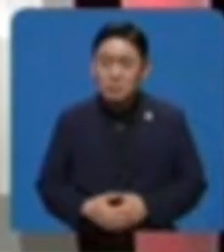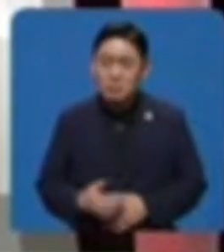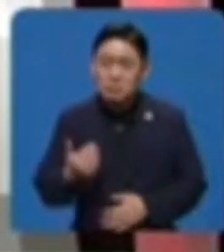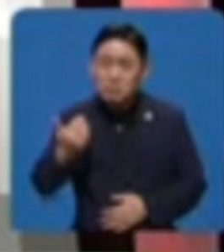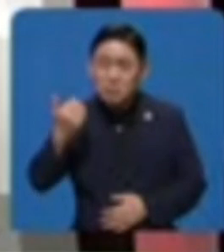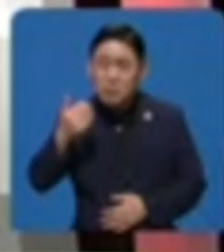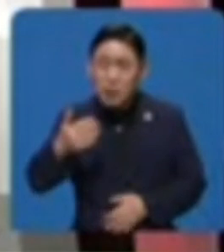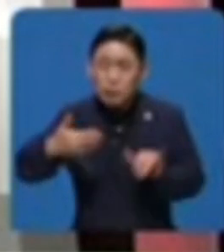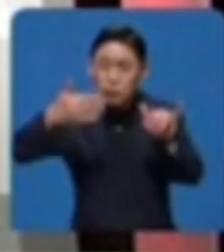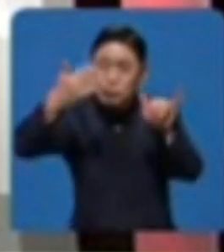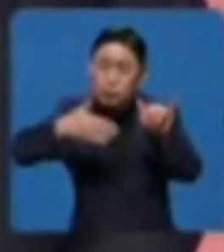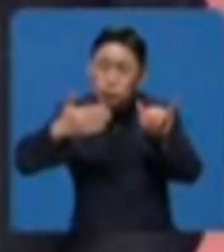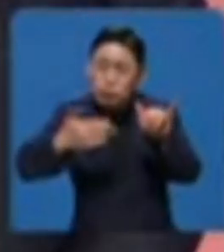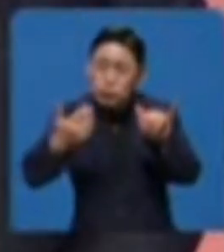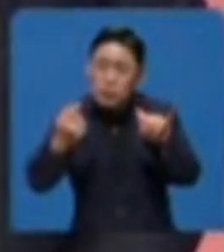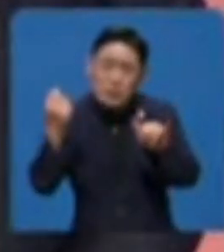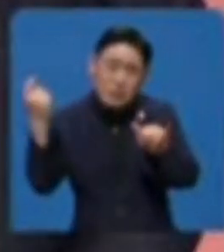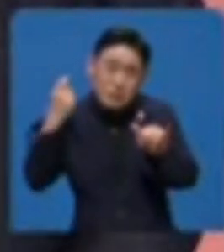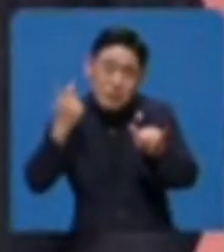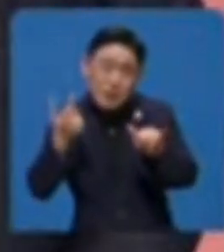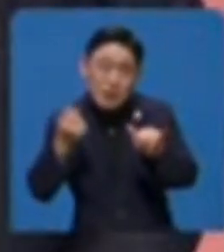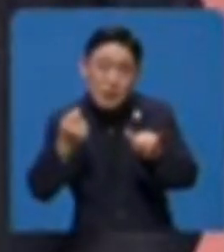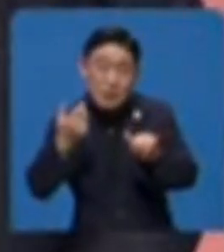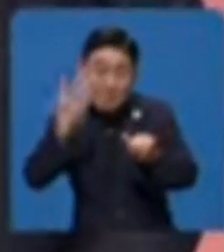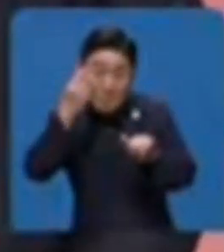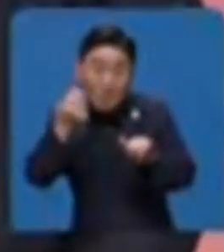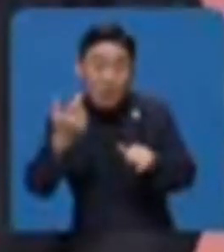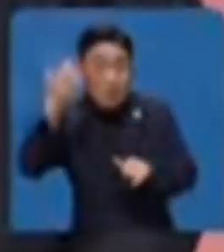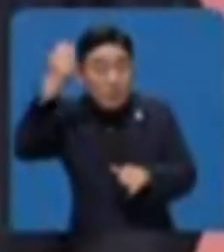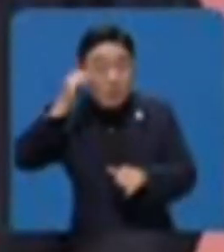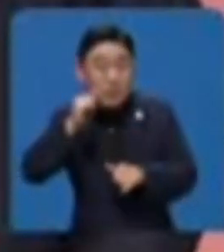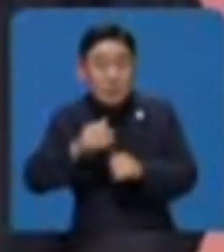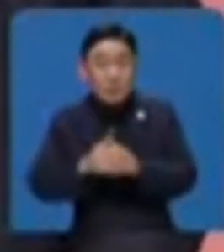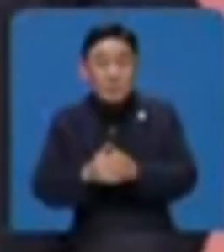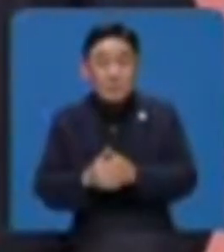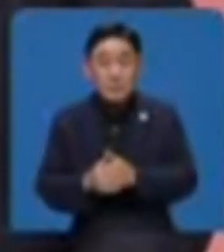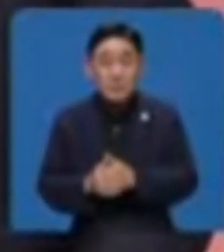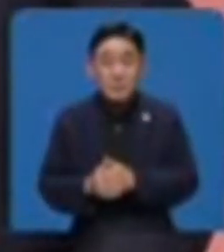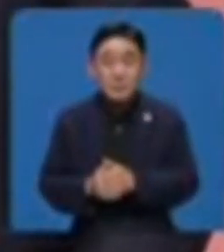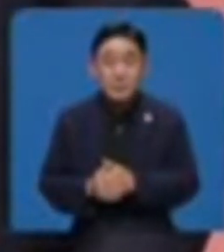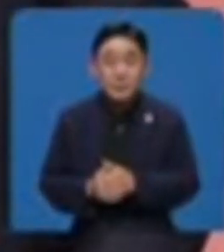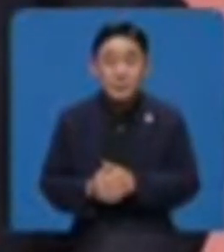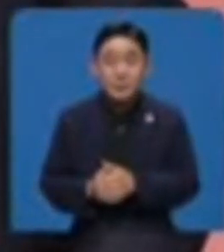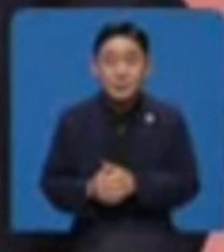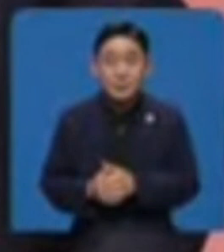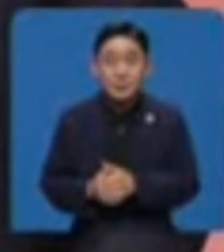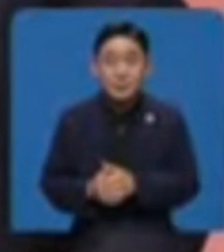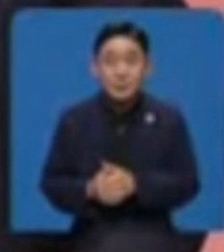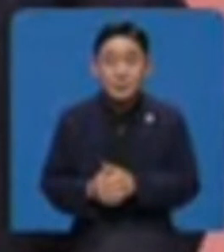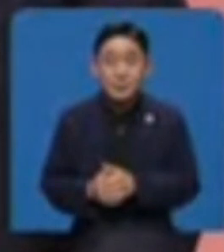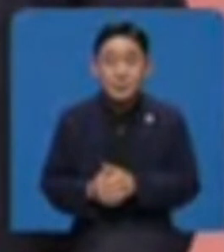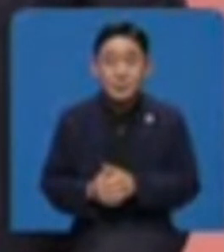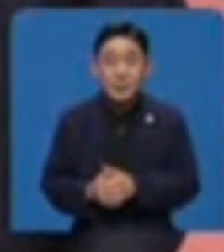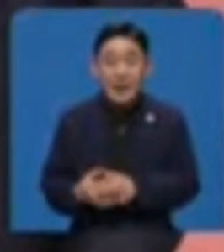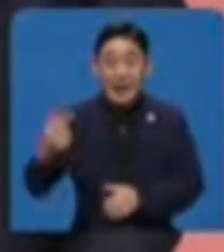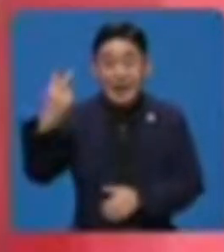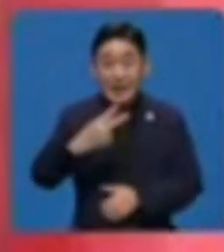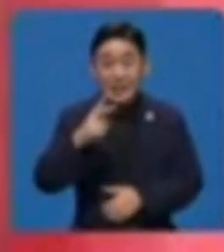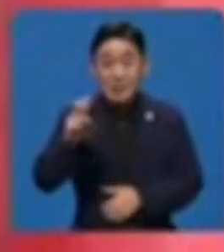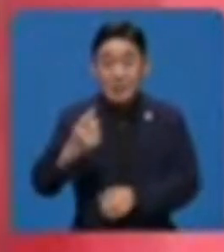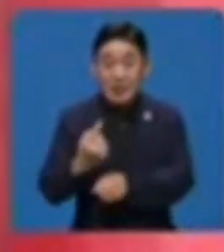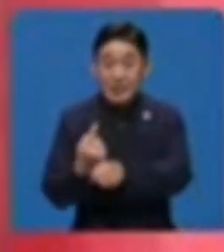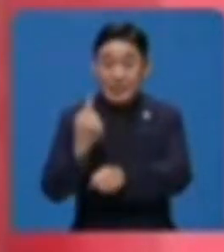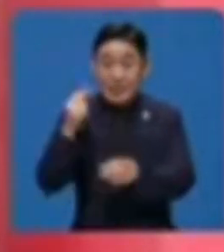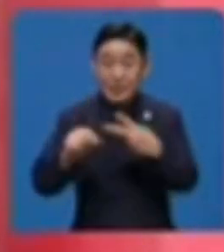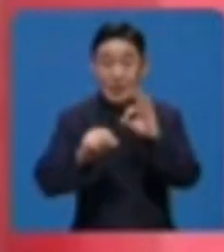어디, 유튜브 같은 데서 한번 들은 적이 예, 본 기억이 나긴 하는데. 아니, 한번 이것도 네. 보십시오. 2020년 작년